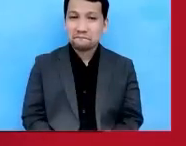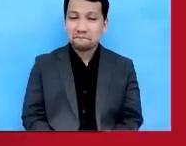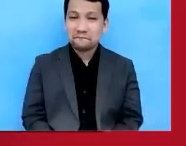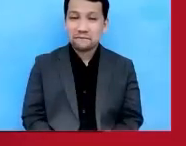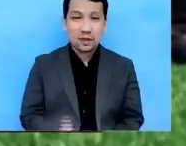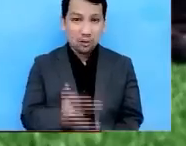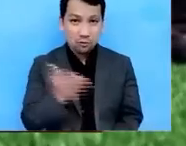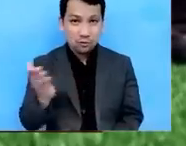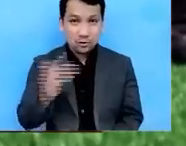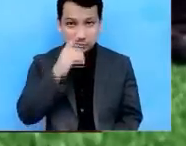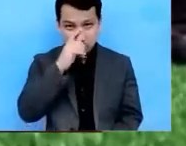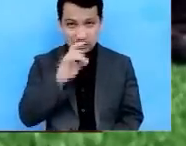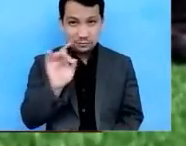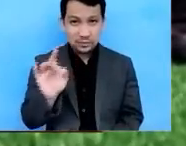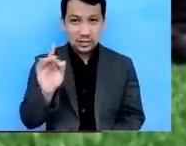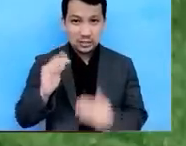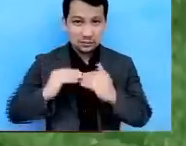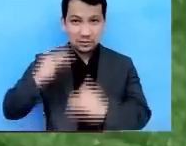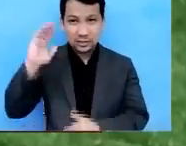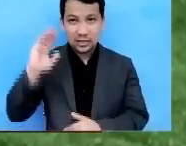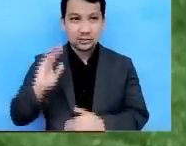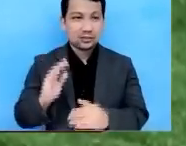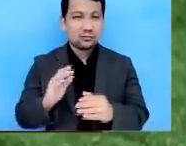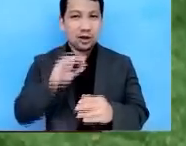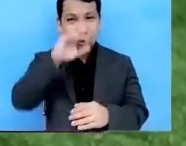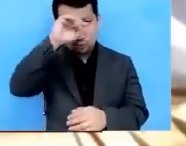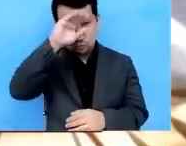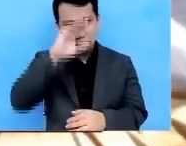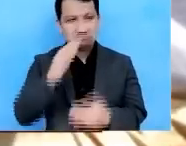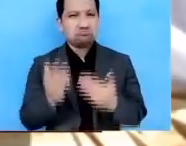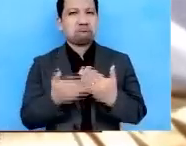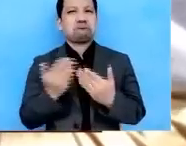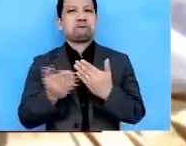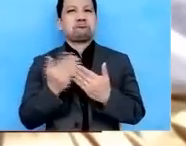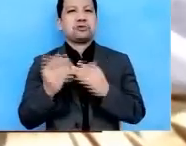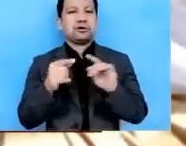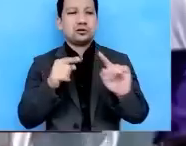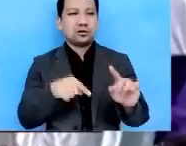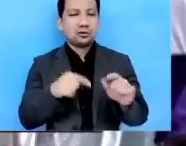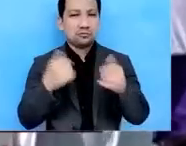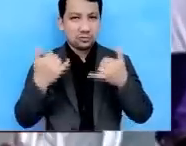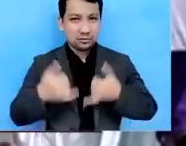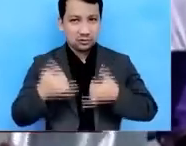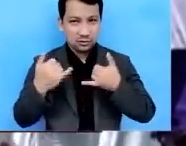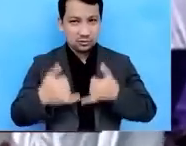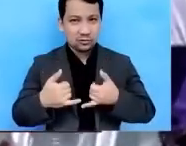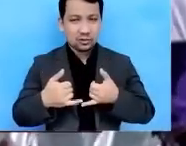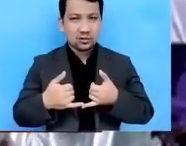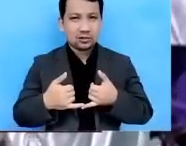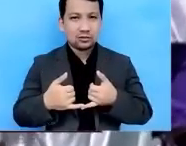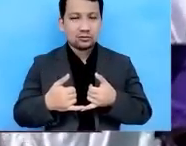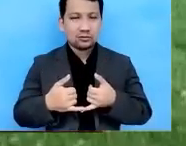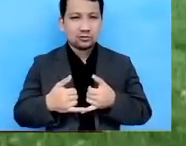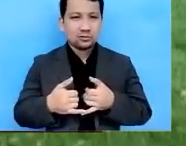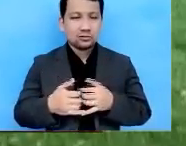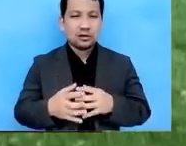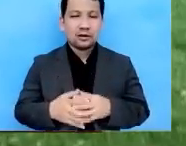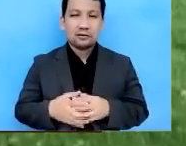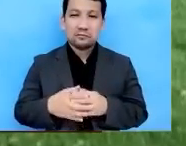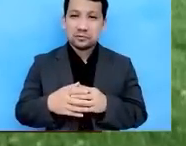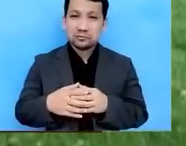Kahit mga 80 years old pataas na sila, sisiyo na sisiyo sa kanila ang pag-warma.